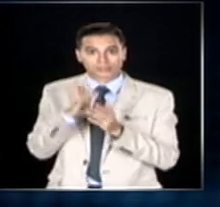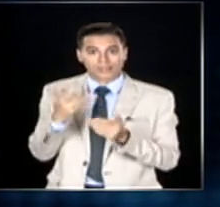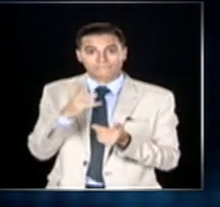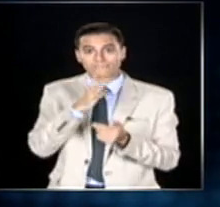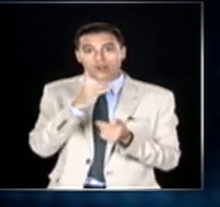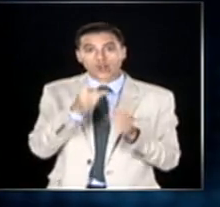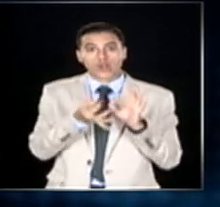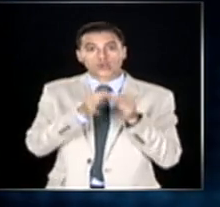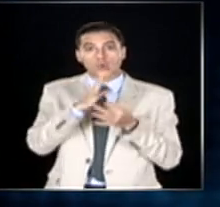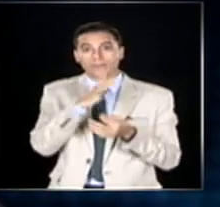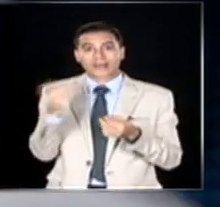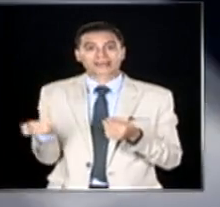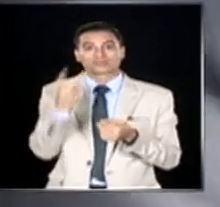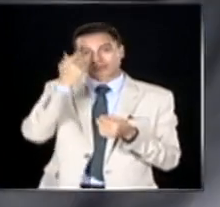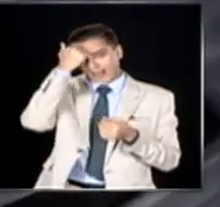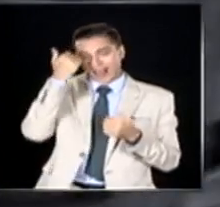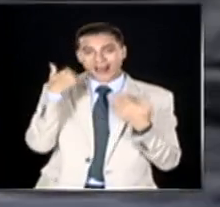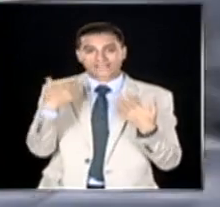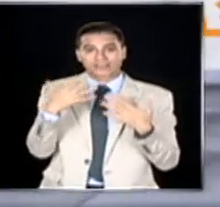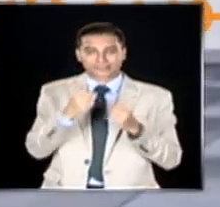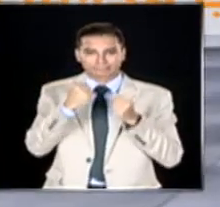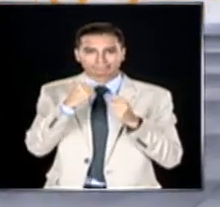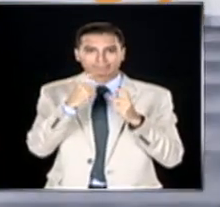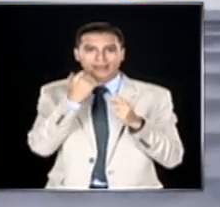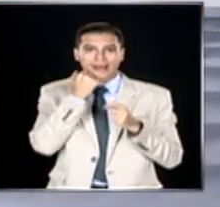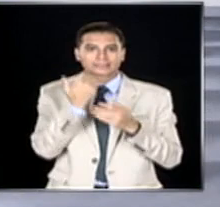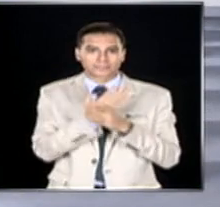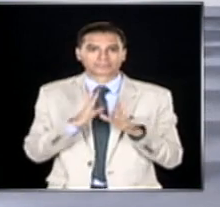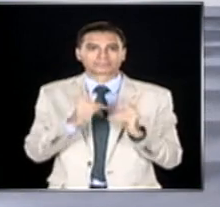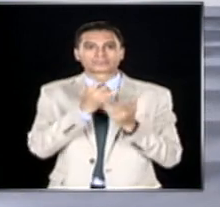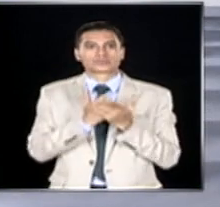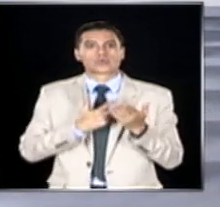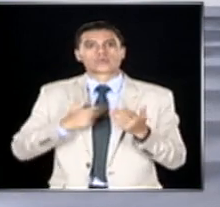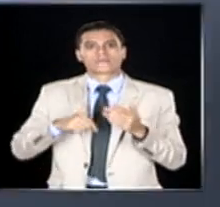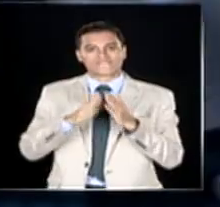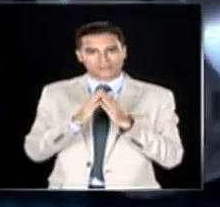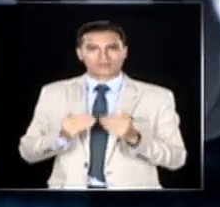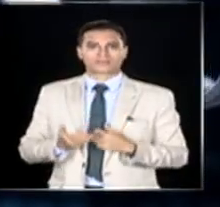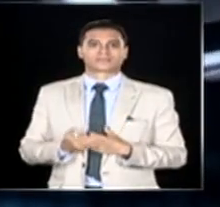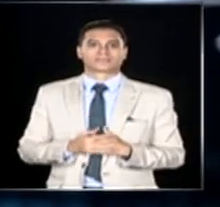1,175,000 جنيه في خزنة البنك الأهلي لتطوير المدارس الحكومية في مصر.